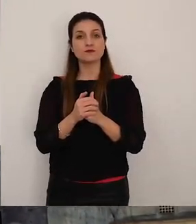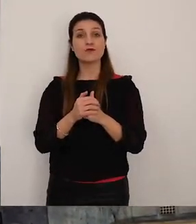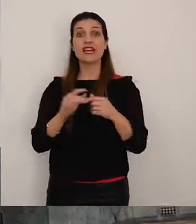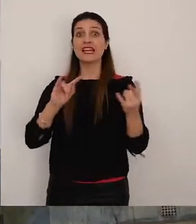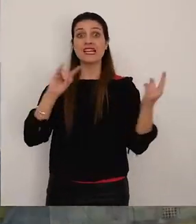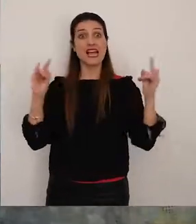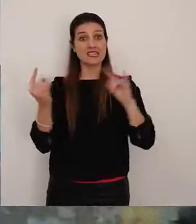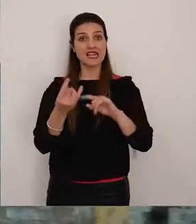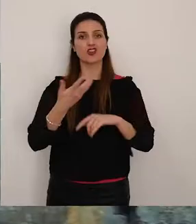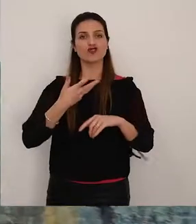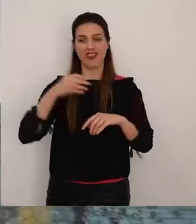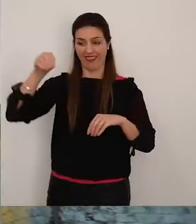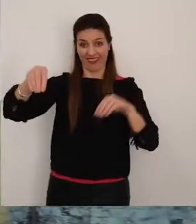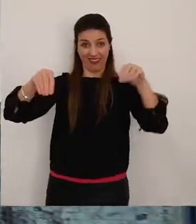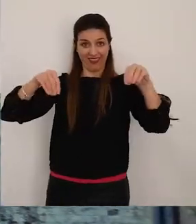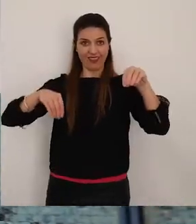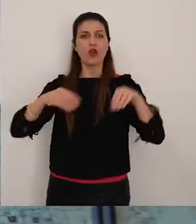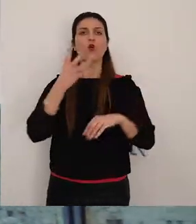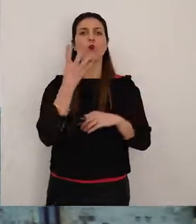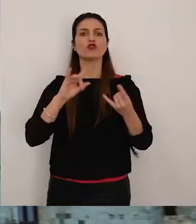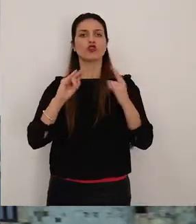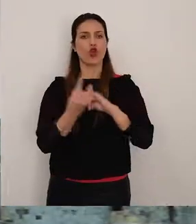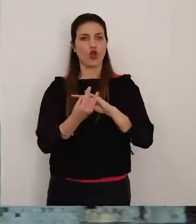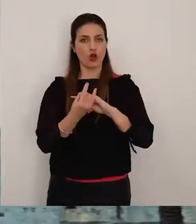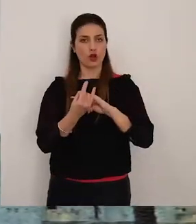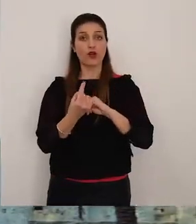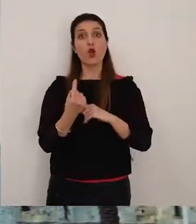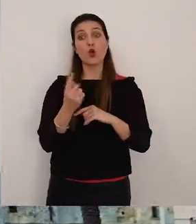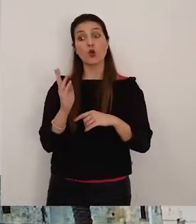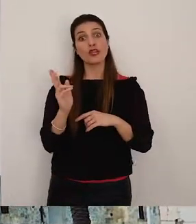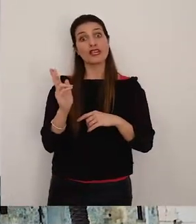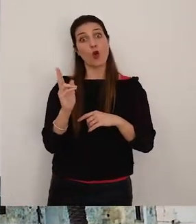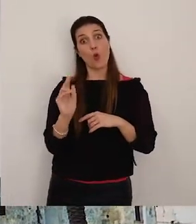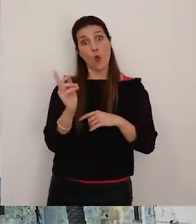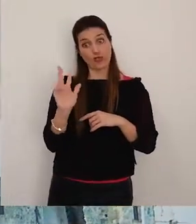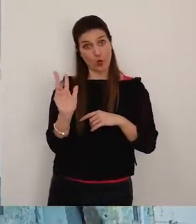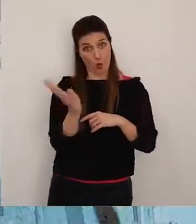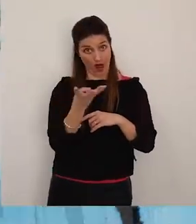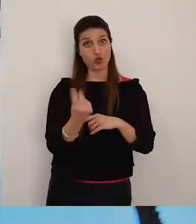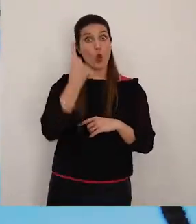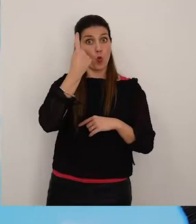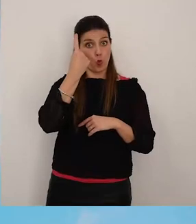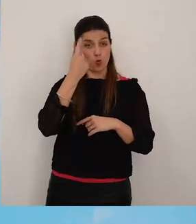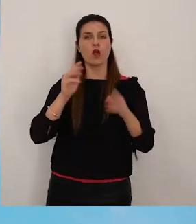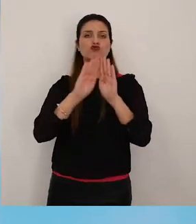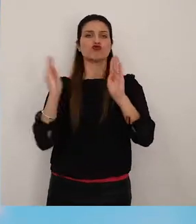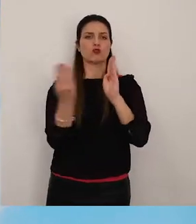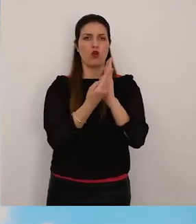Il castello presenta all'estremità quattro grandi torri, delle quali solo una di forma circolare, posta a scirocco.